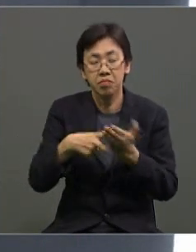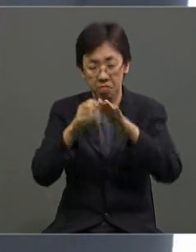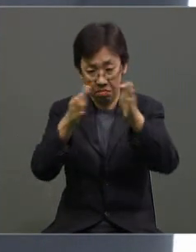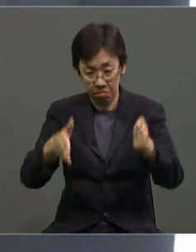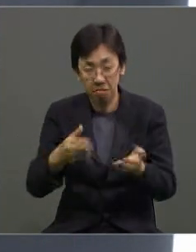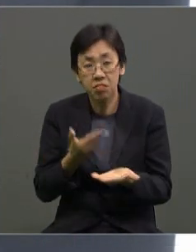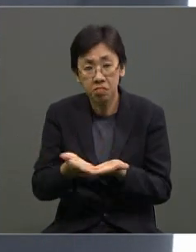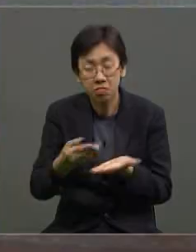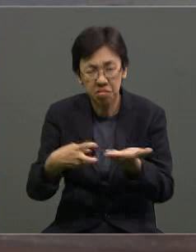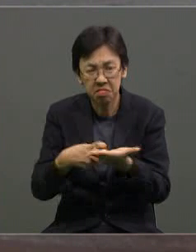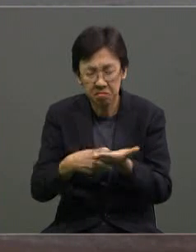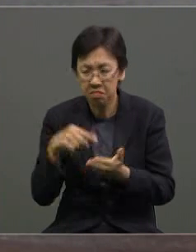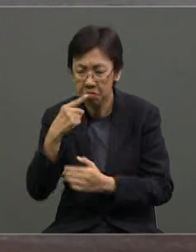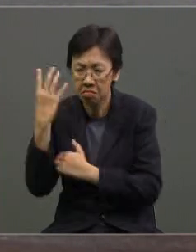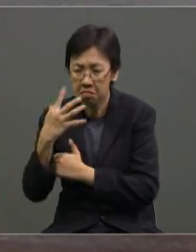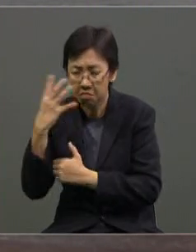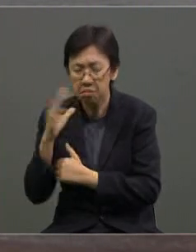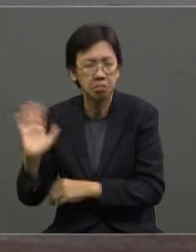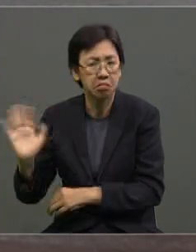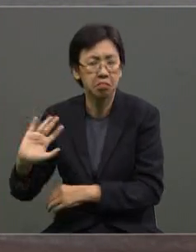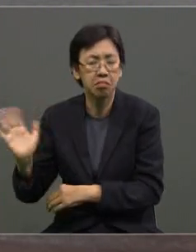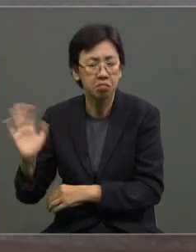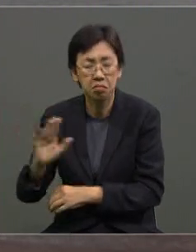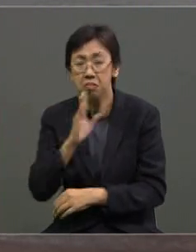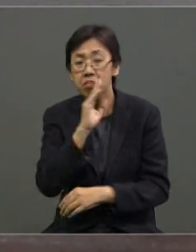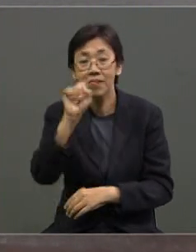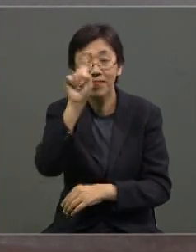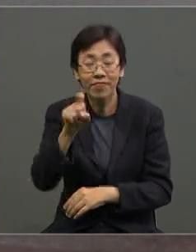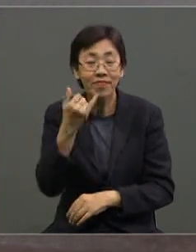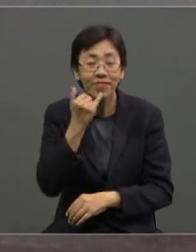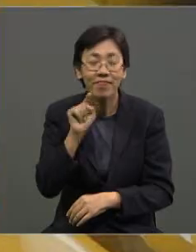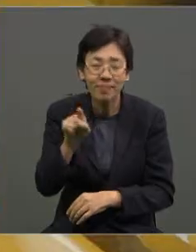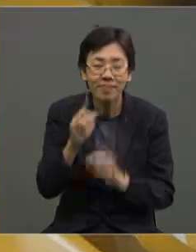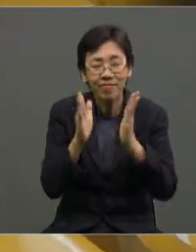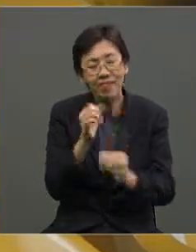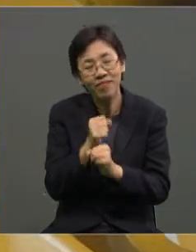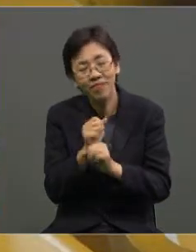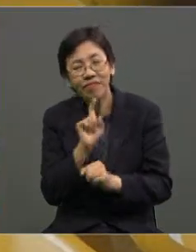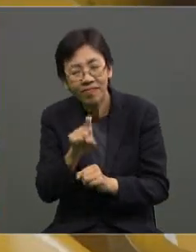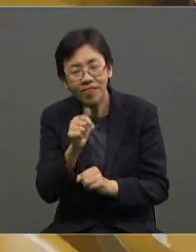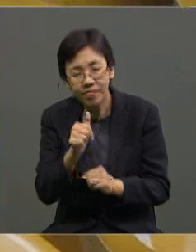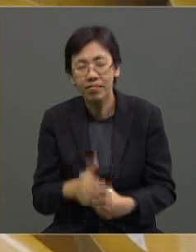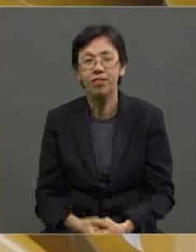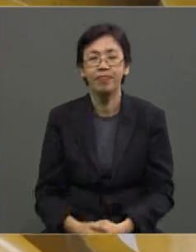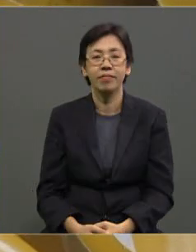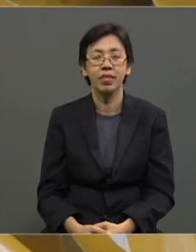าน์เตอร์ป้องกันการถูกหลอกลวงและถ้ามีข้อสงสัยก็สอบถามข้อมูลจากเจ้าหน้าที่ได้ค่ะ